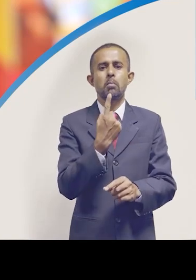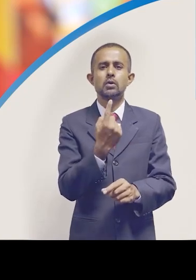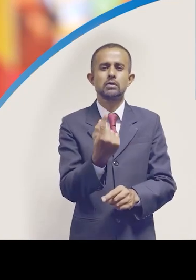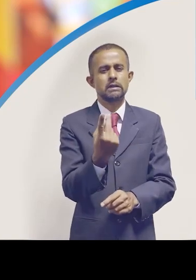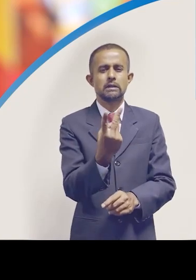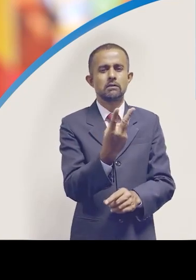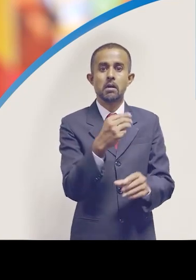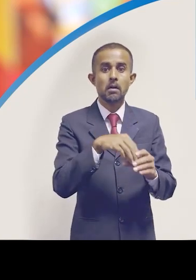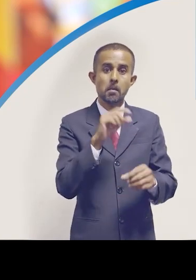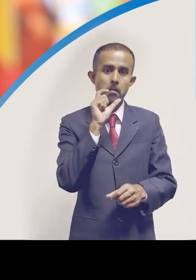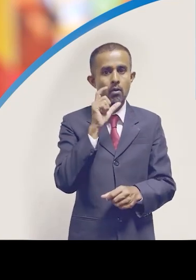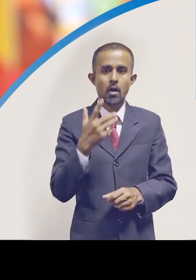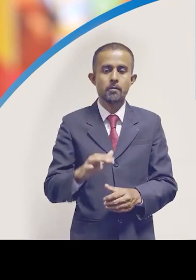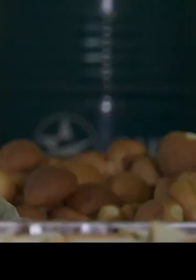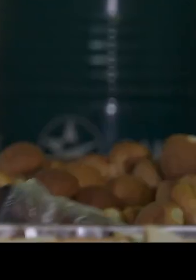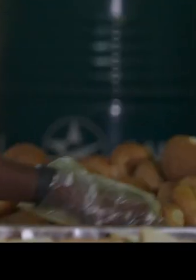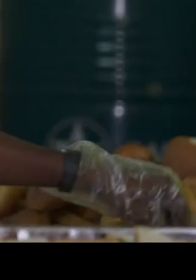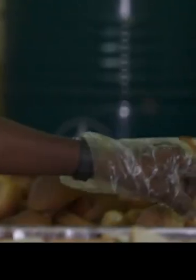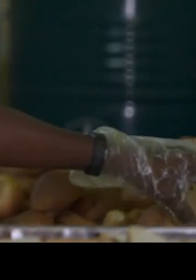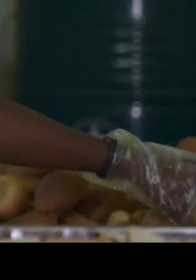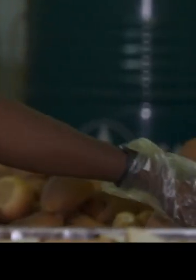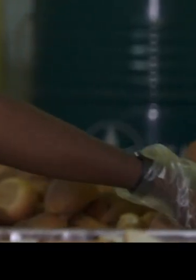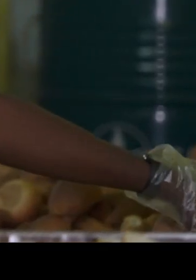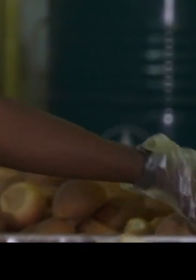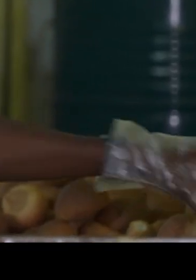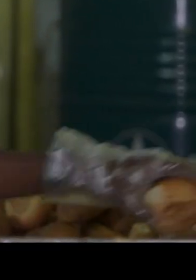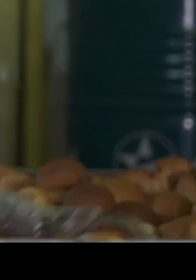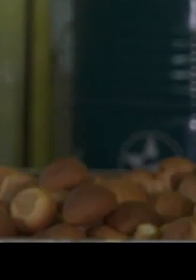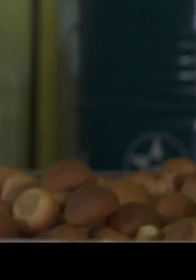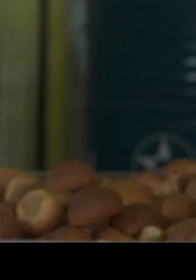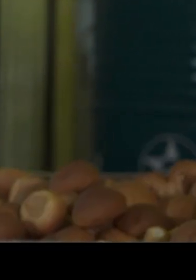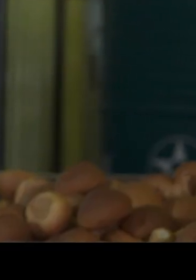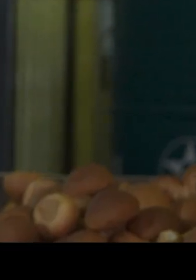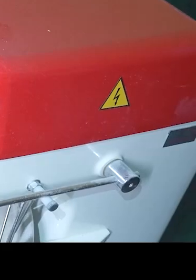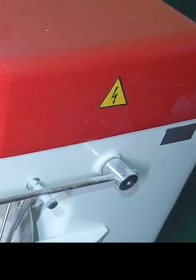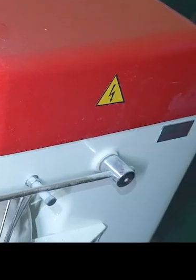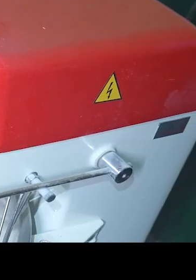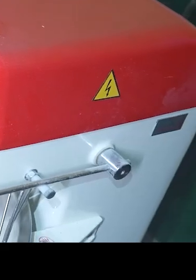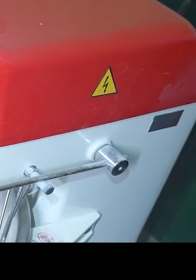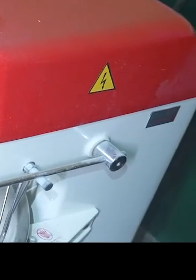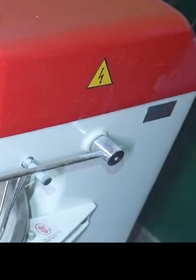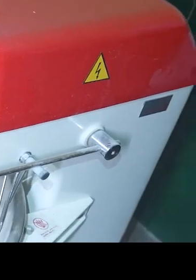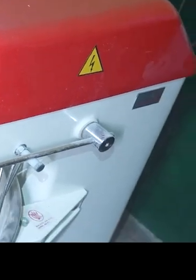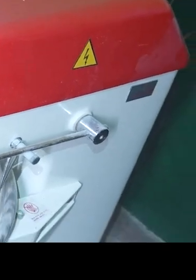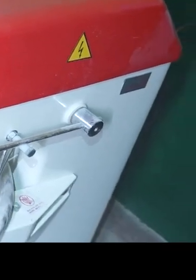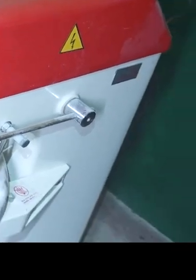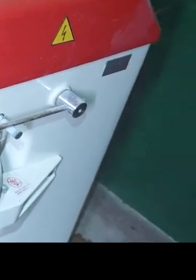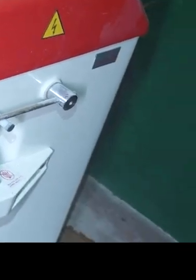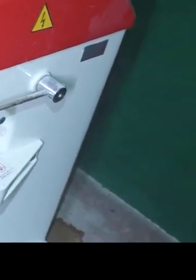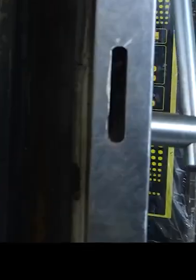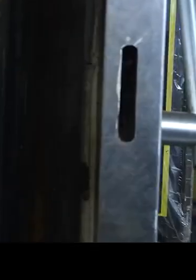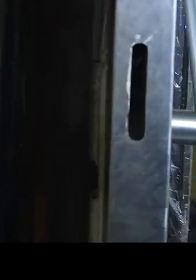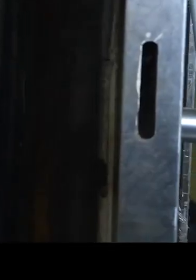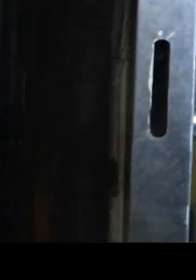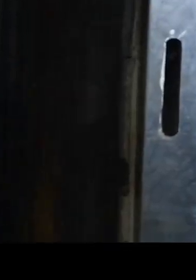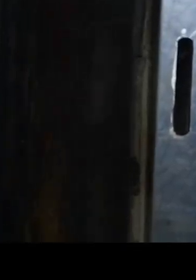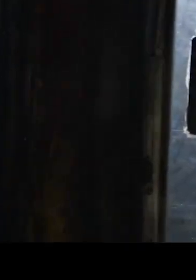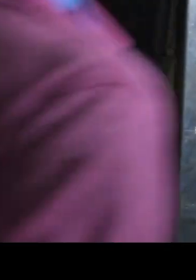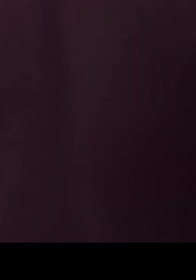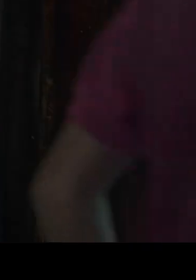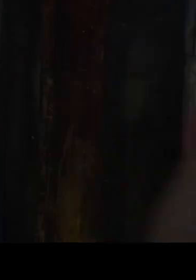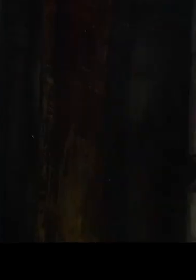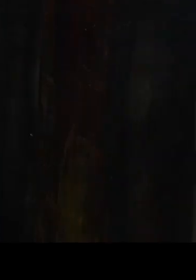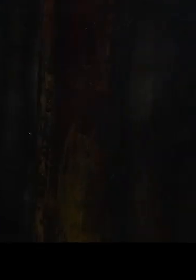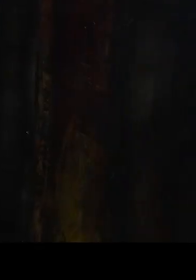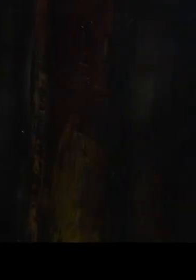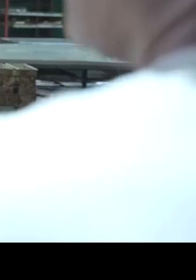මුලින්ම කෙනෙක් දෙන්නේ බඳවගෙන බැලුවා. බේකරිය තුල දර්ශනයකි. තුසිත මහතා යන්ත්‍රයකට පිටි ඇතුළු කරයි. ශාමල්